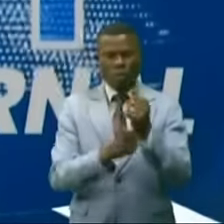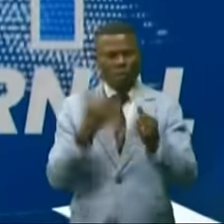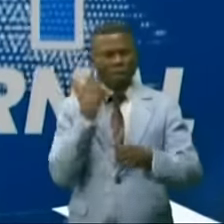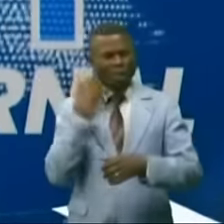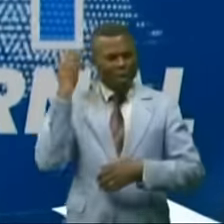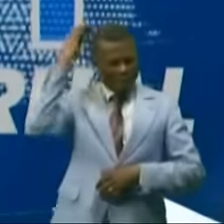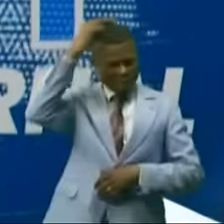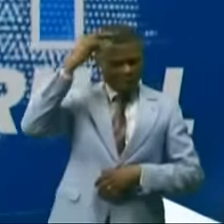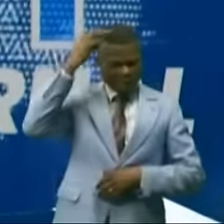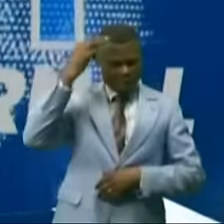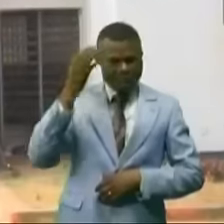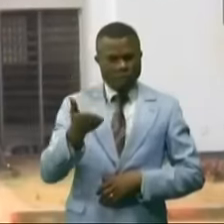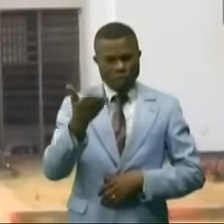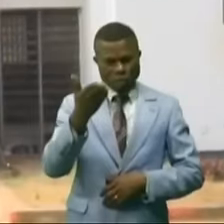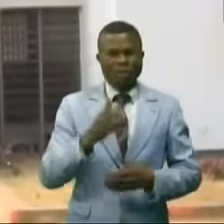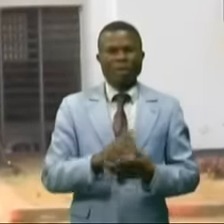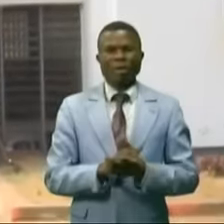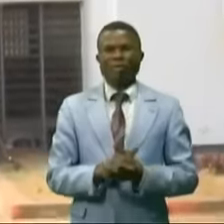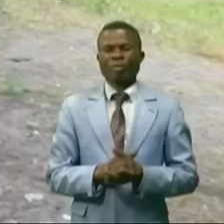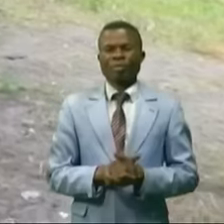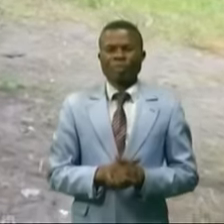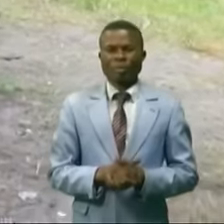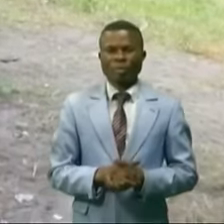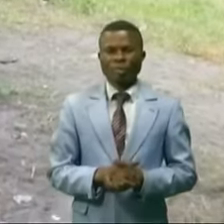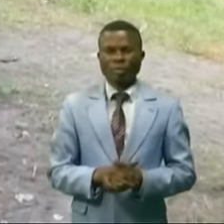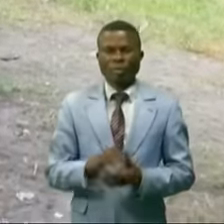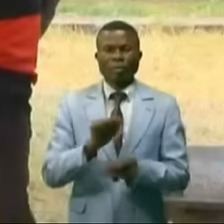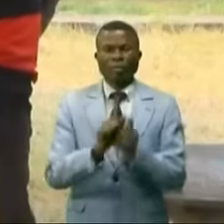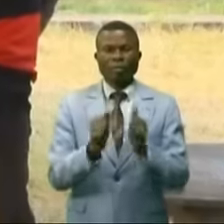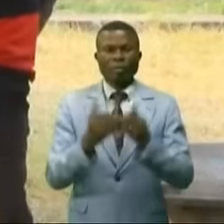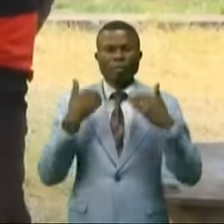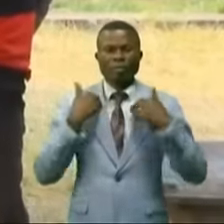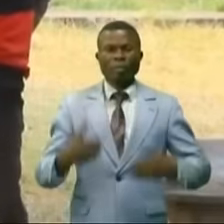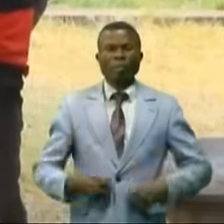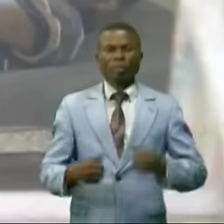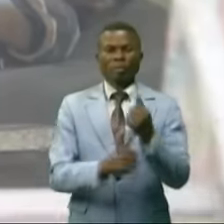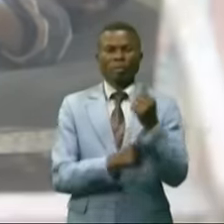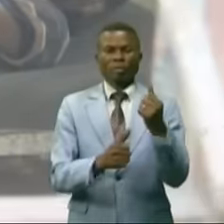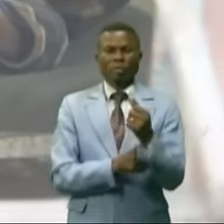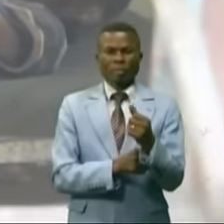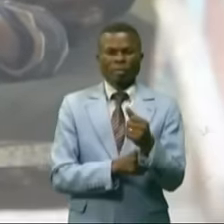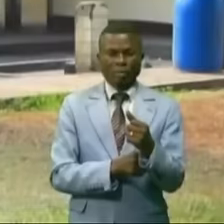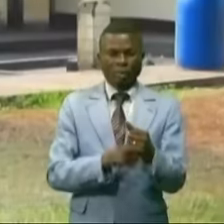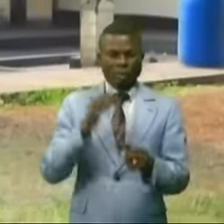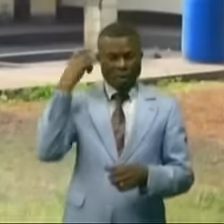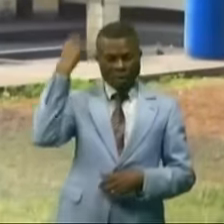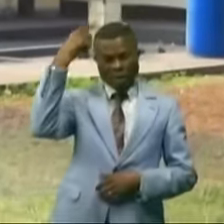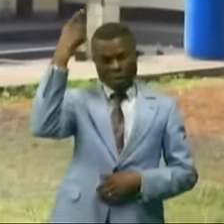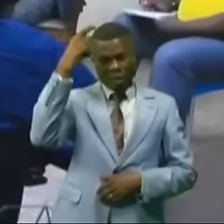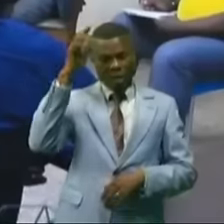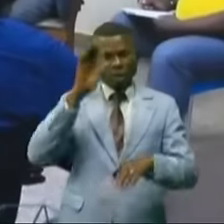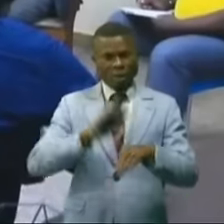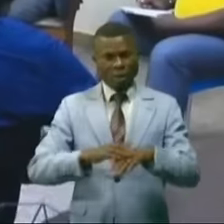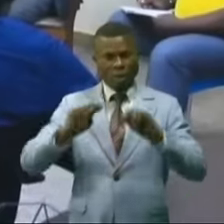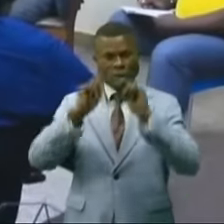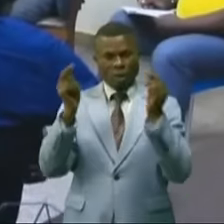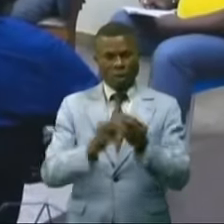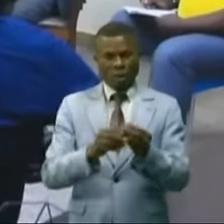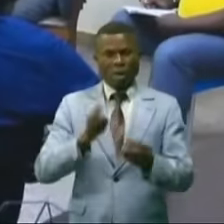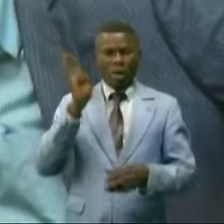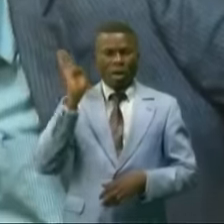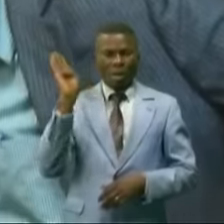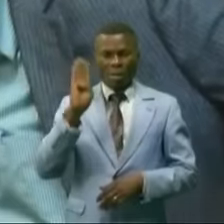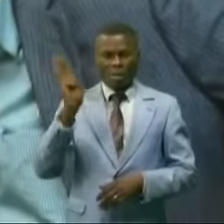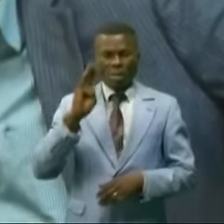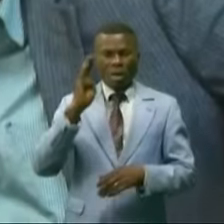signé ce reportage. La situation socio-sanitaire des personnes en état de dépression préoccupe le réseau Babel